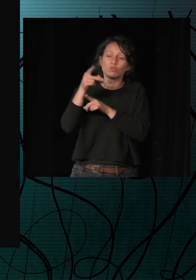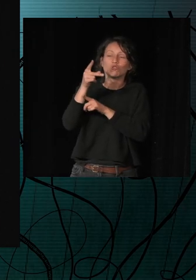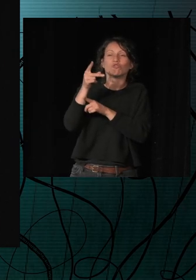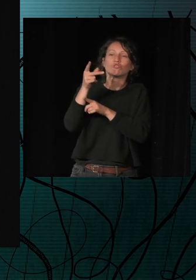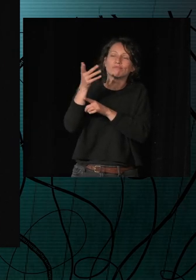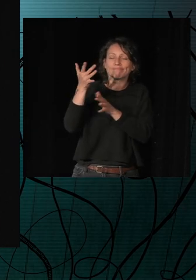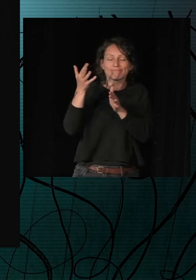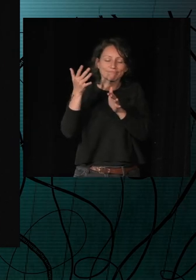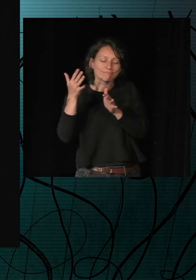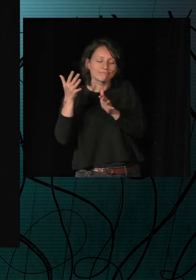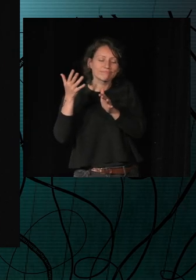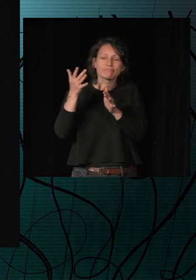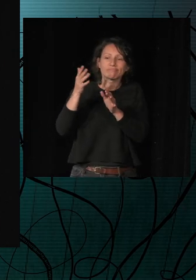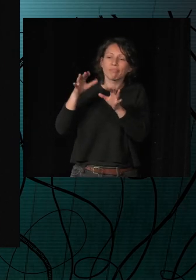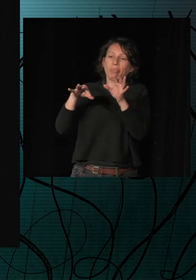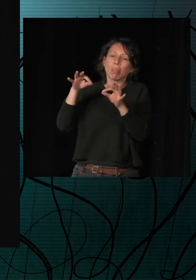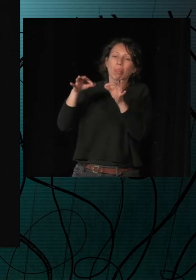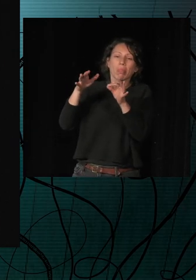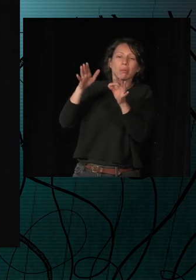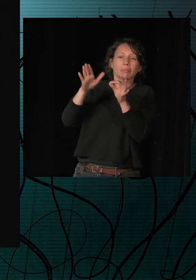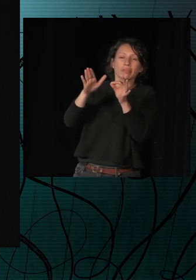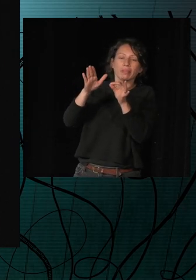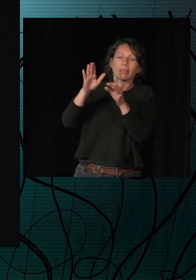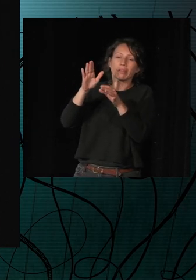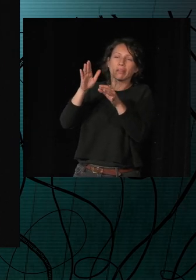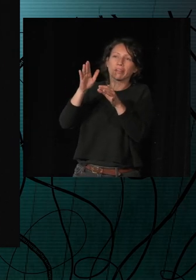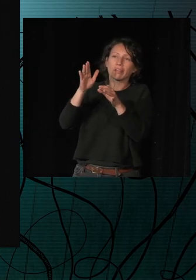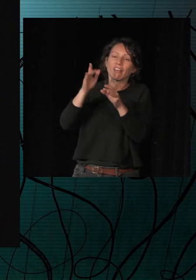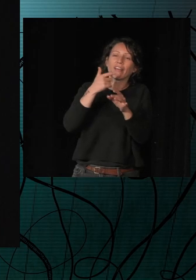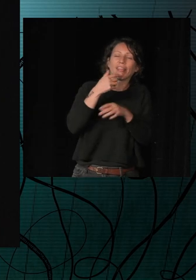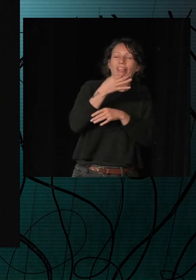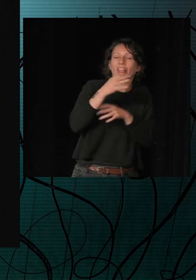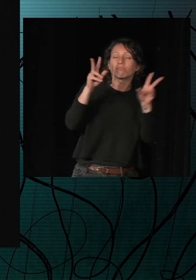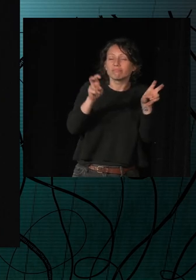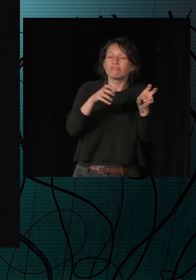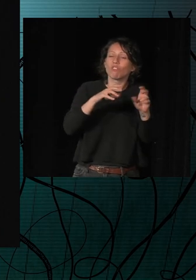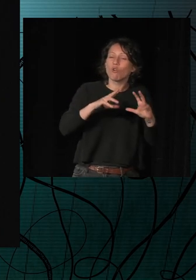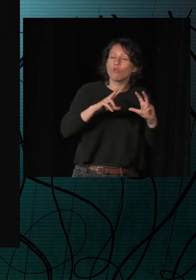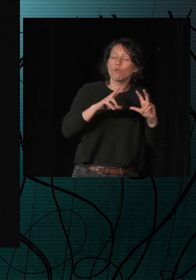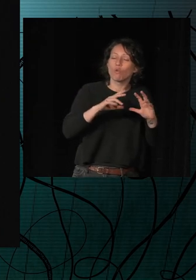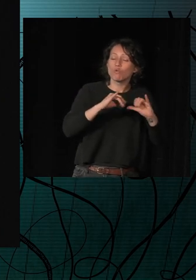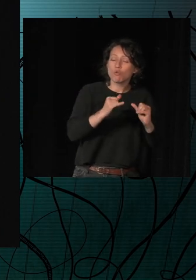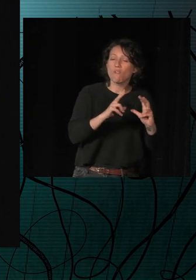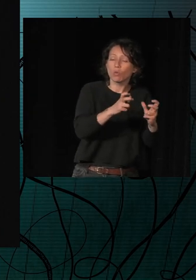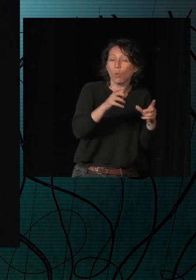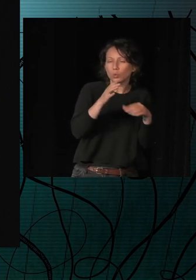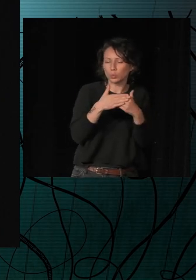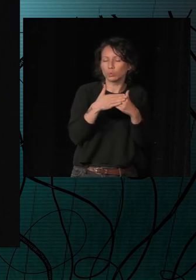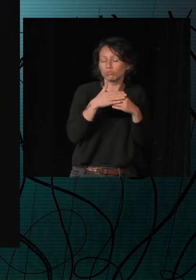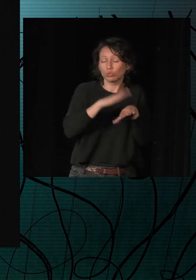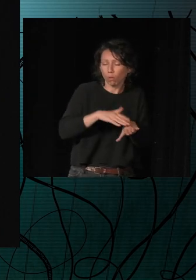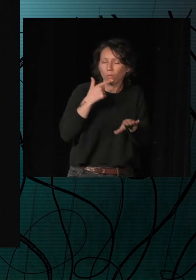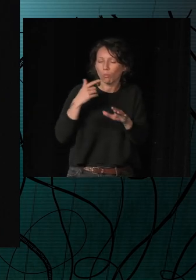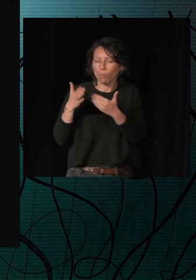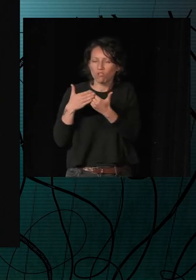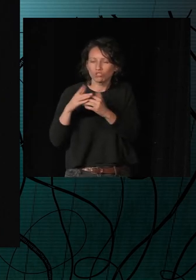plus finalement monté comme un un peu un film euh et moi pour y avoir joué effectivement avec